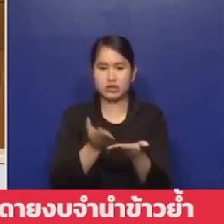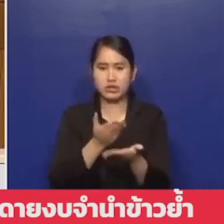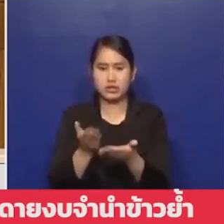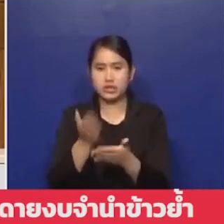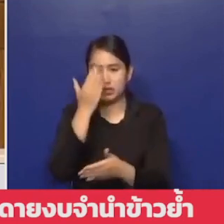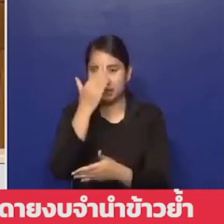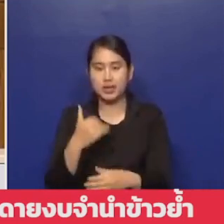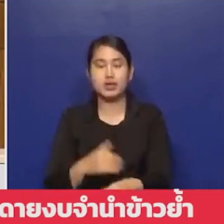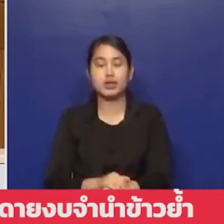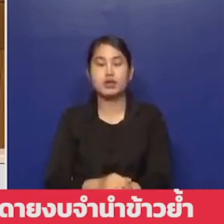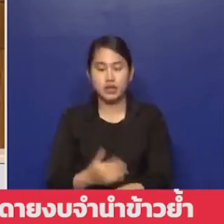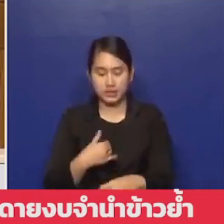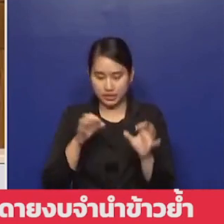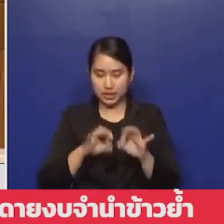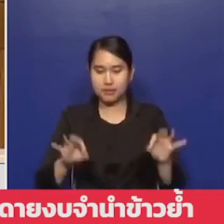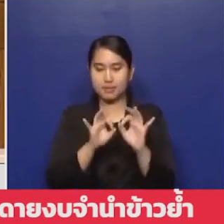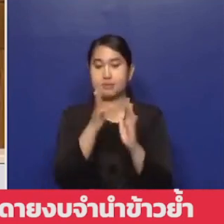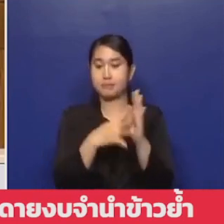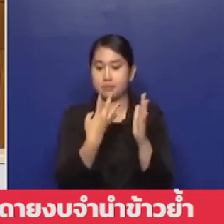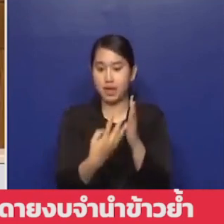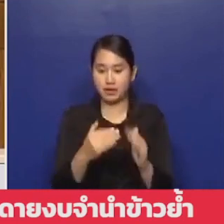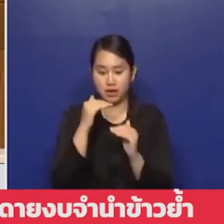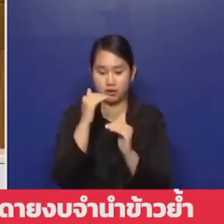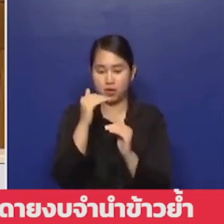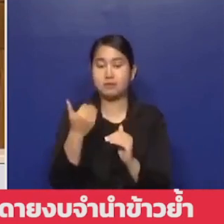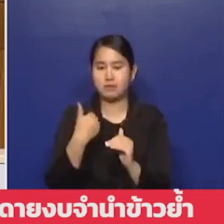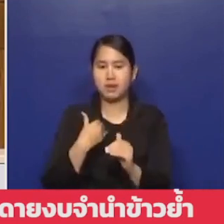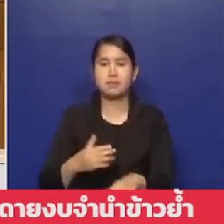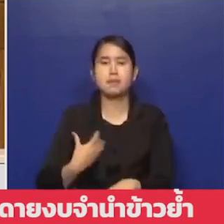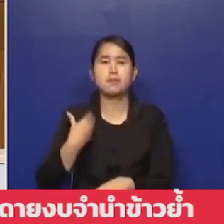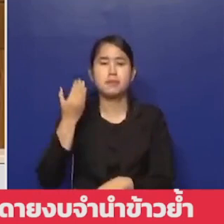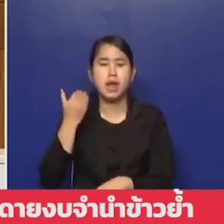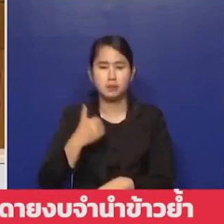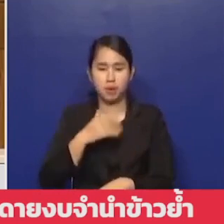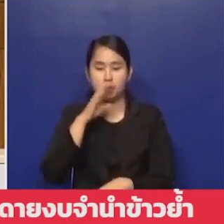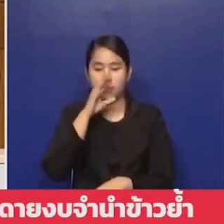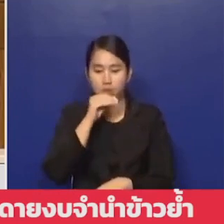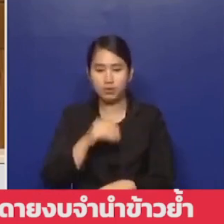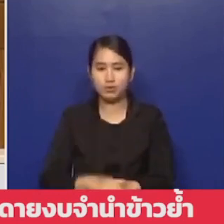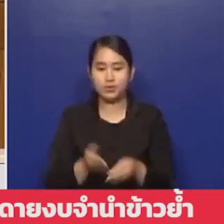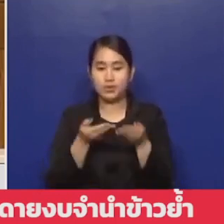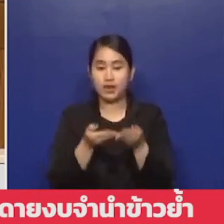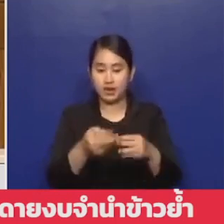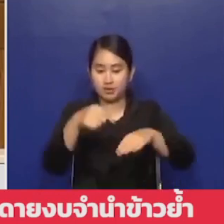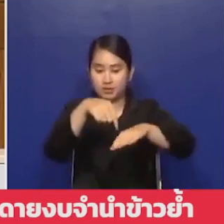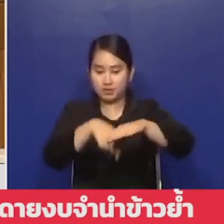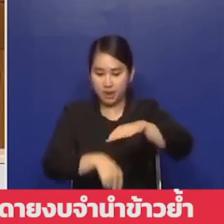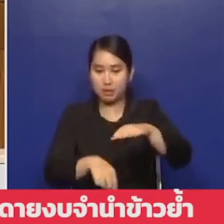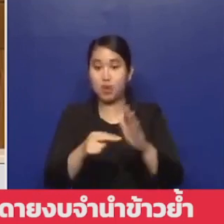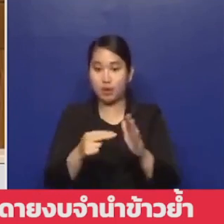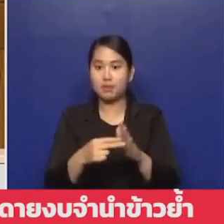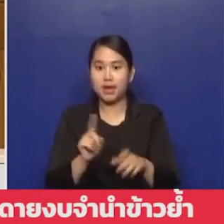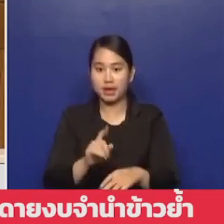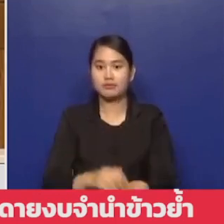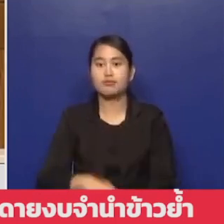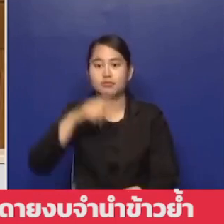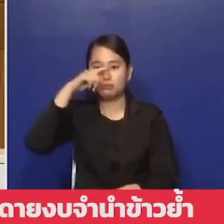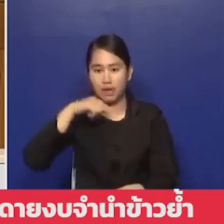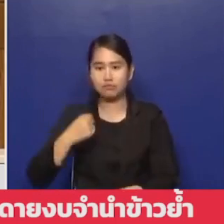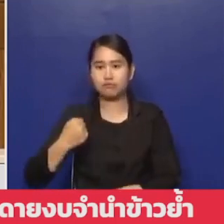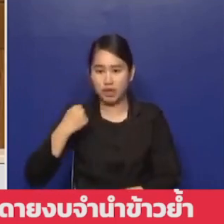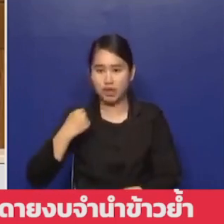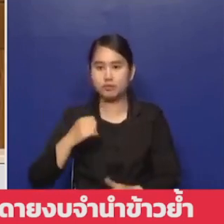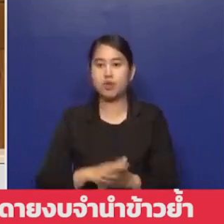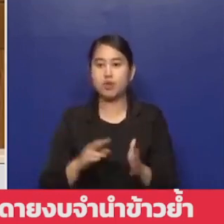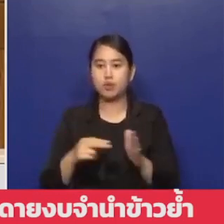ไม่รู้และคำว่าชนะไม่ได้หมายความว่าให้นายกรัฐมนตรีอยู่ให้ชนะหรือมีอำนาจพูดกันให้เกิดอำนาจแต่ทำไ